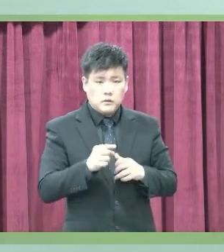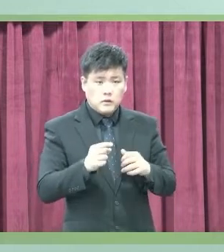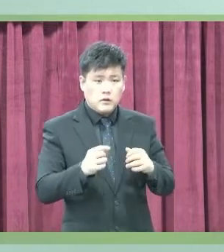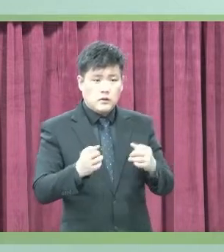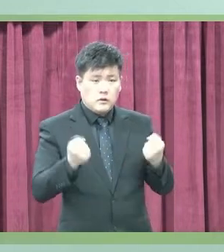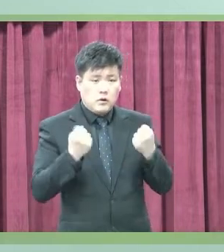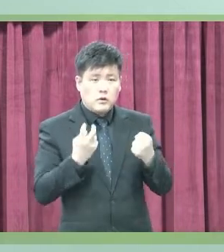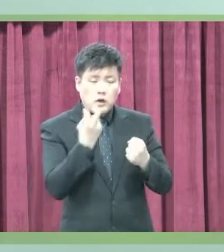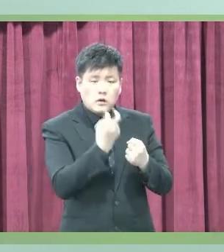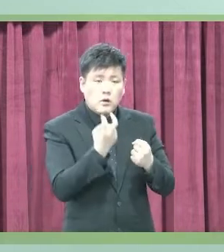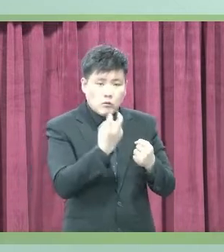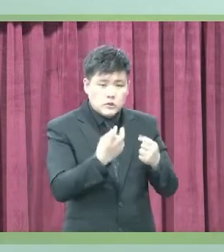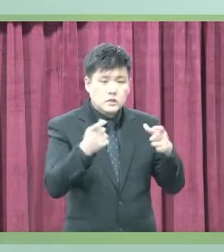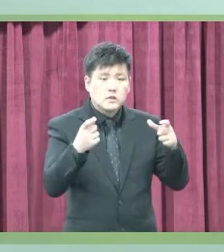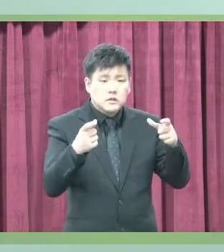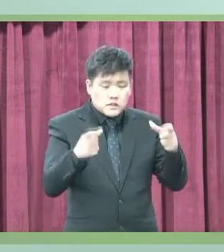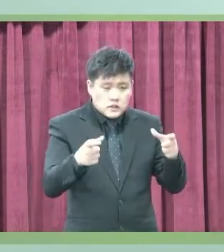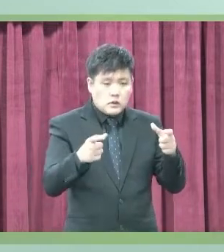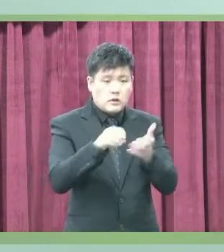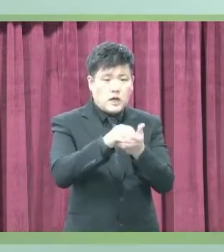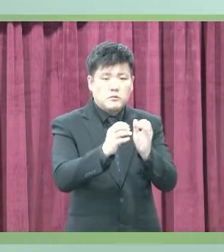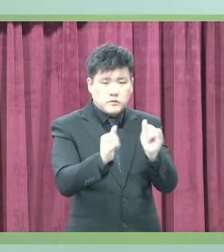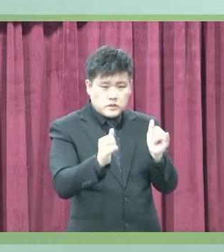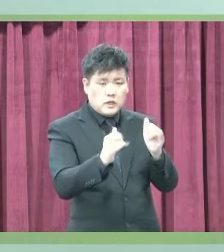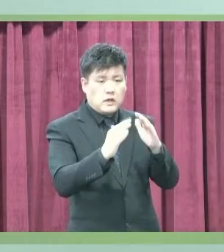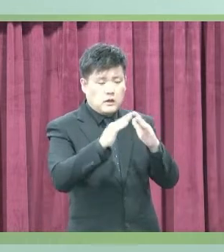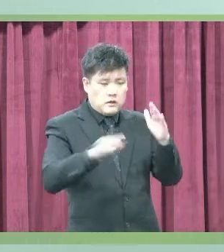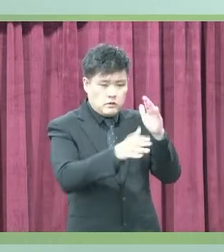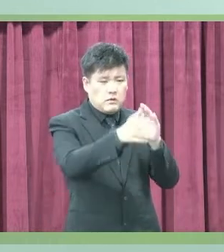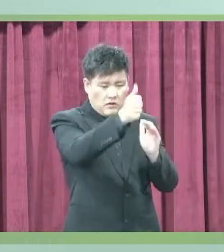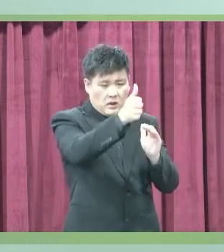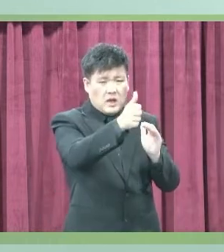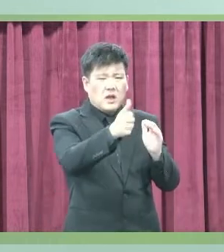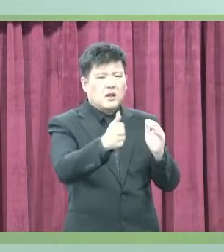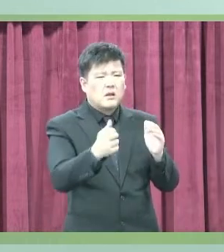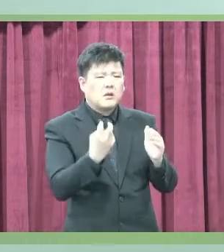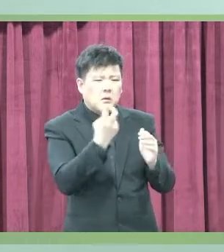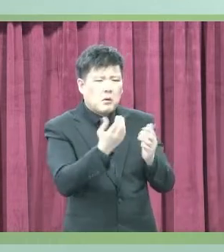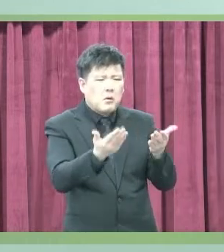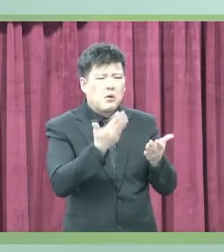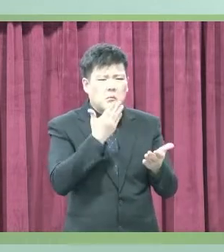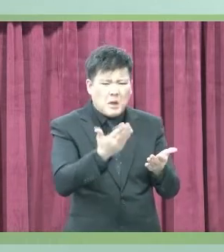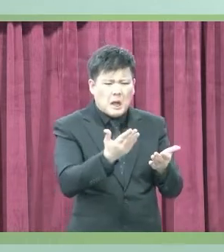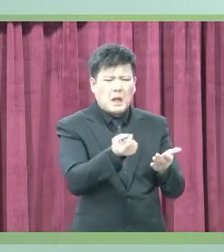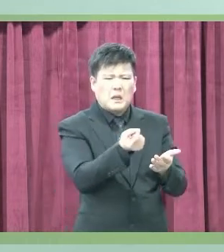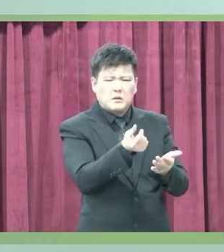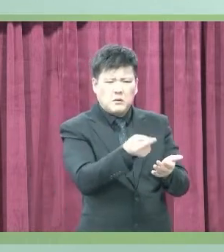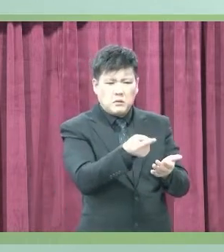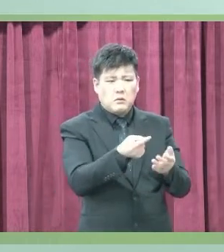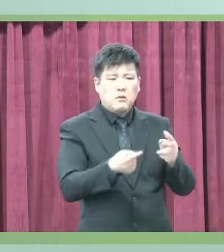대상자는 지역가입자 세대주, 직장가입자, 의료급여 대상자로 제한적이고 그 규모가 총 229명으로